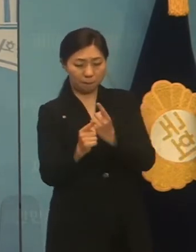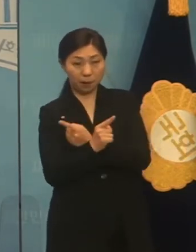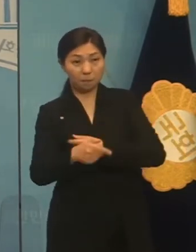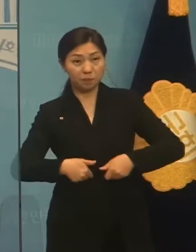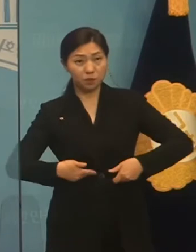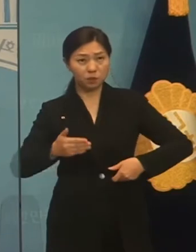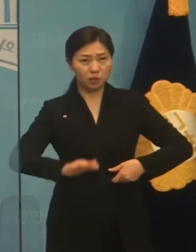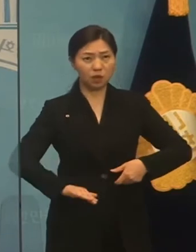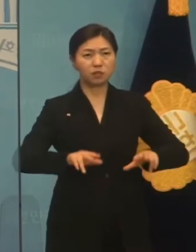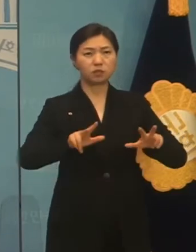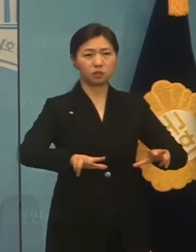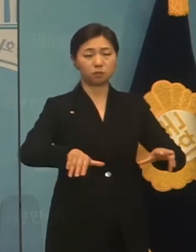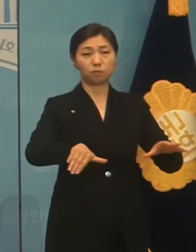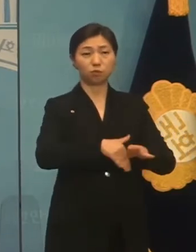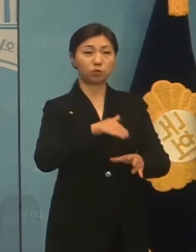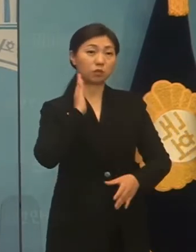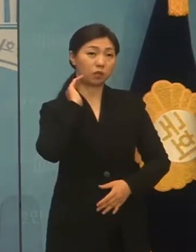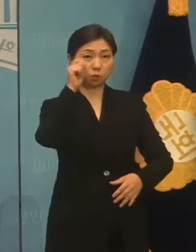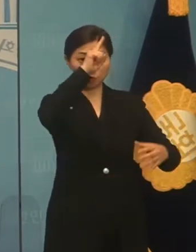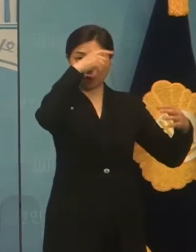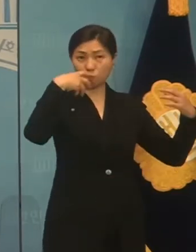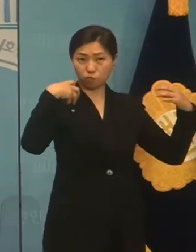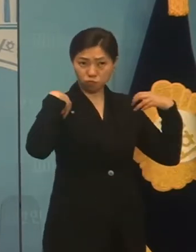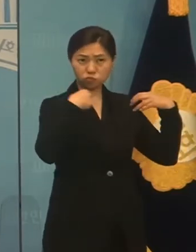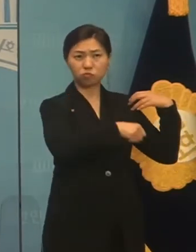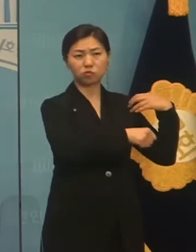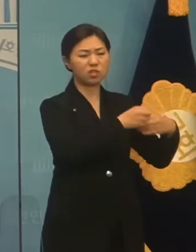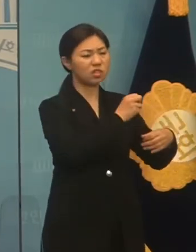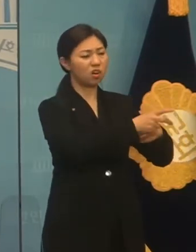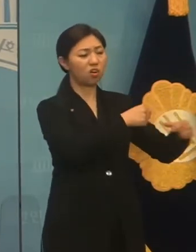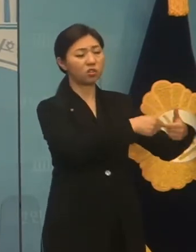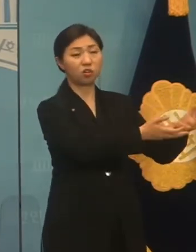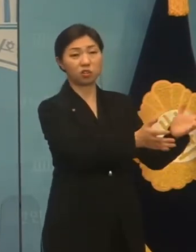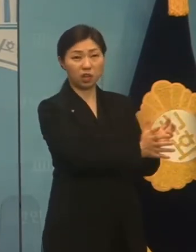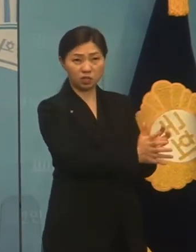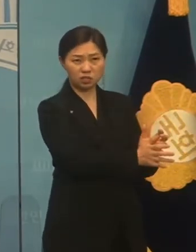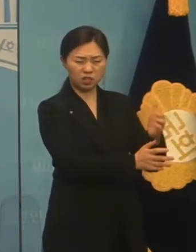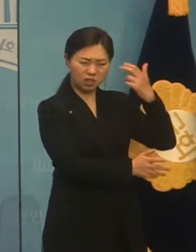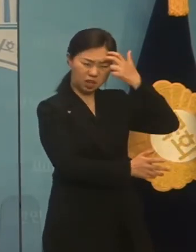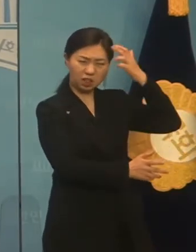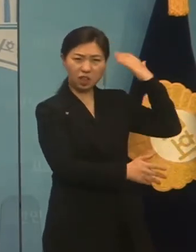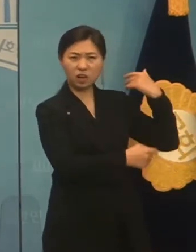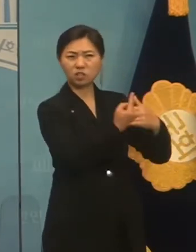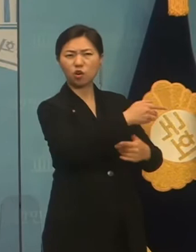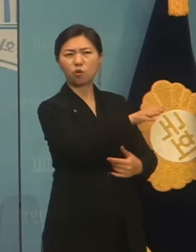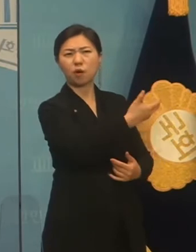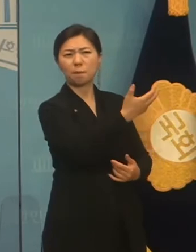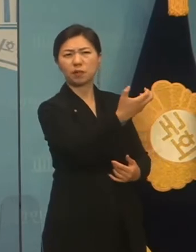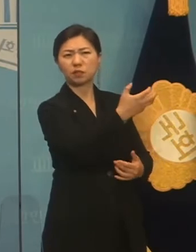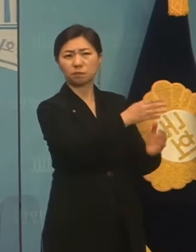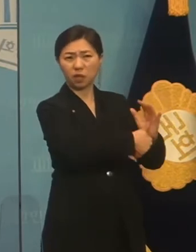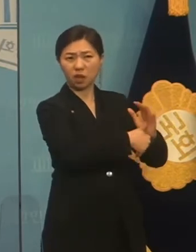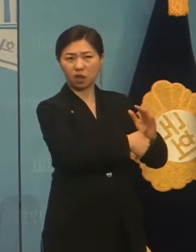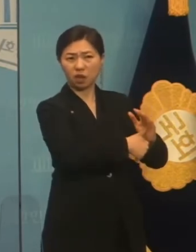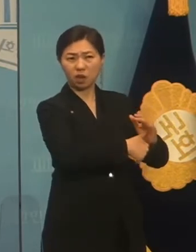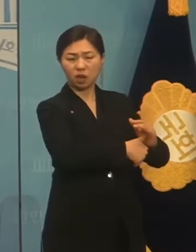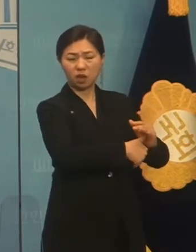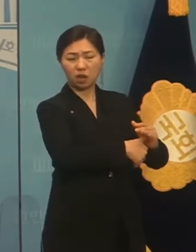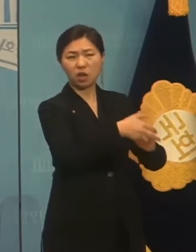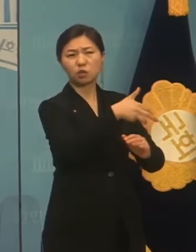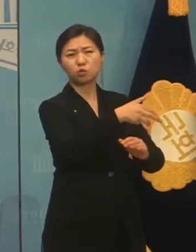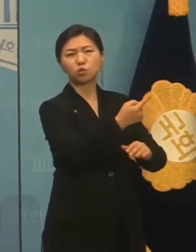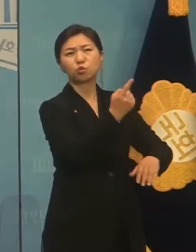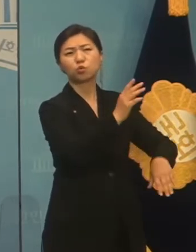문재인 정권의 정부와 여당은 80년대 좌파 운동 세력이 시대에 뒤떨어진